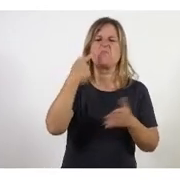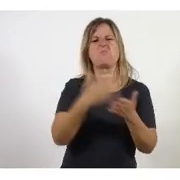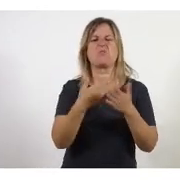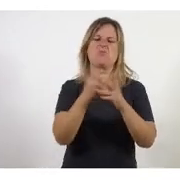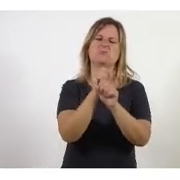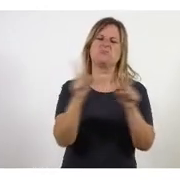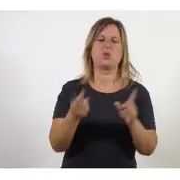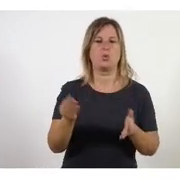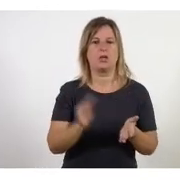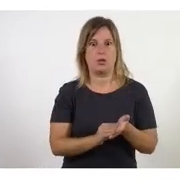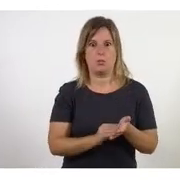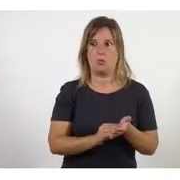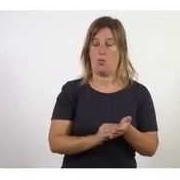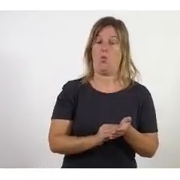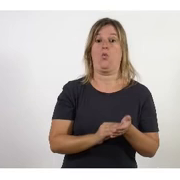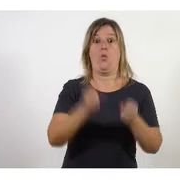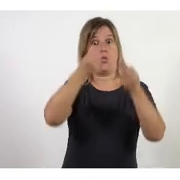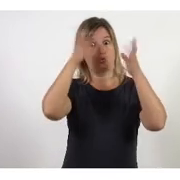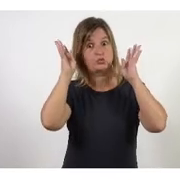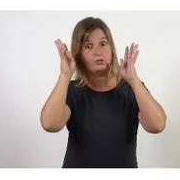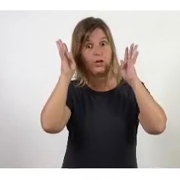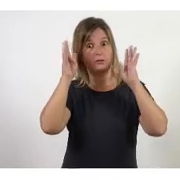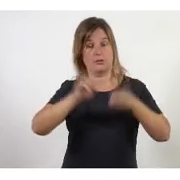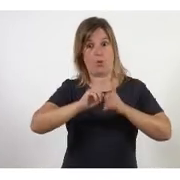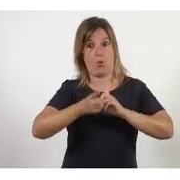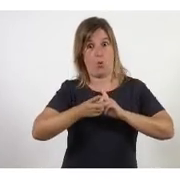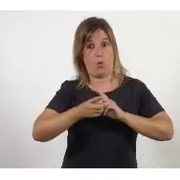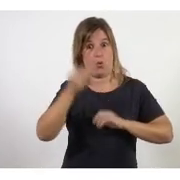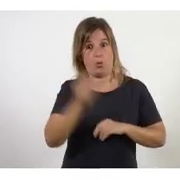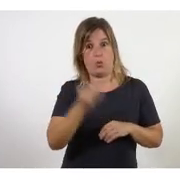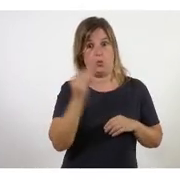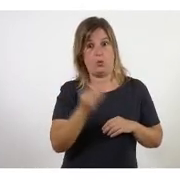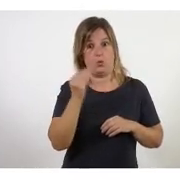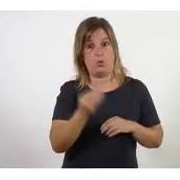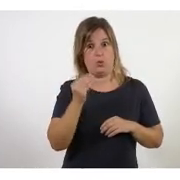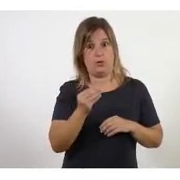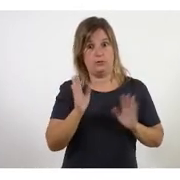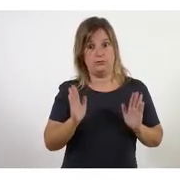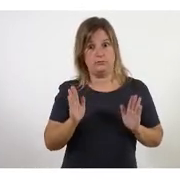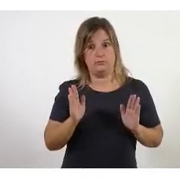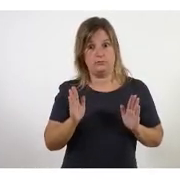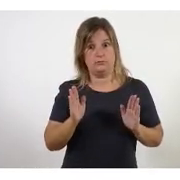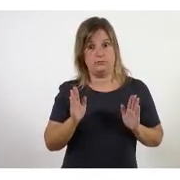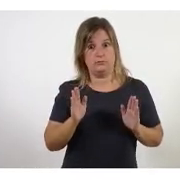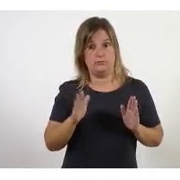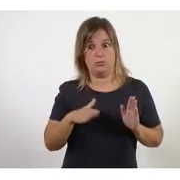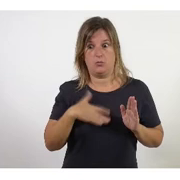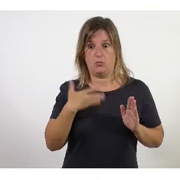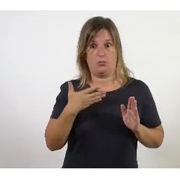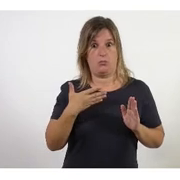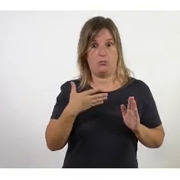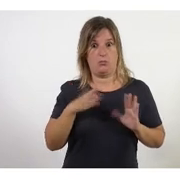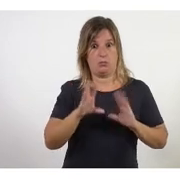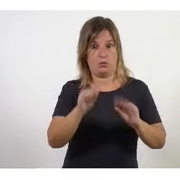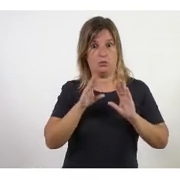cop. I va dir, ostres, aquesta app ha canviat moltíssim. Si aquesta app és top, o sigui, ens permet fer de tot. I és